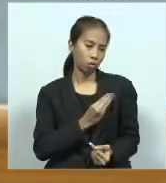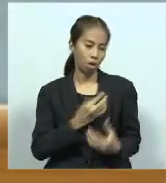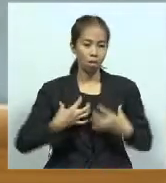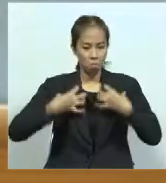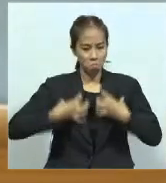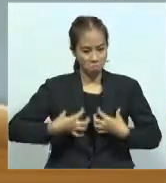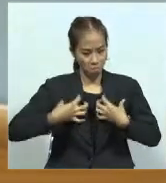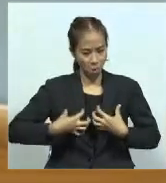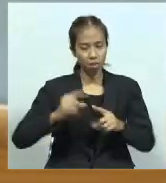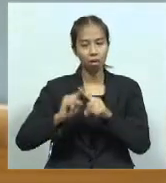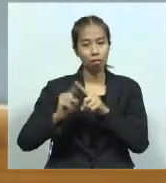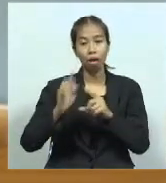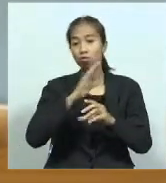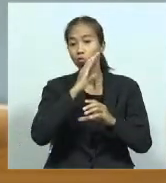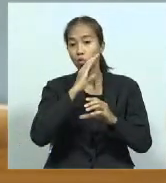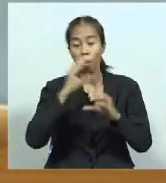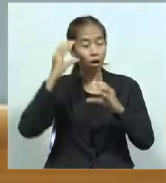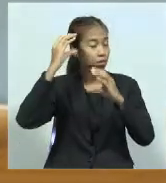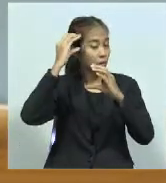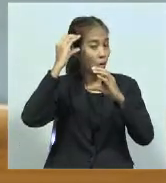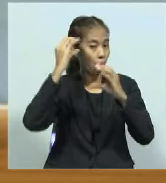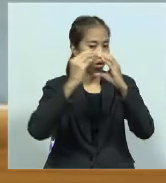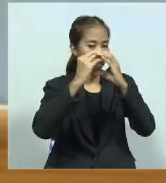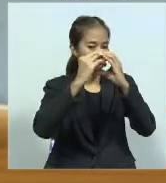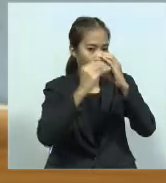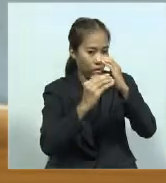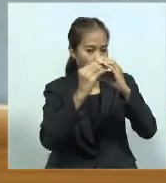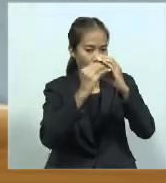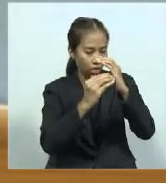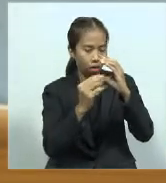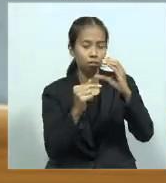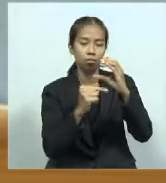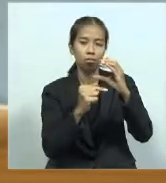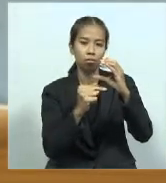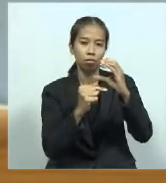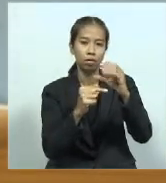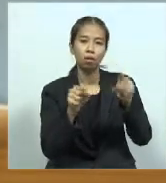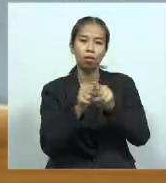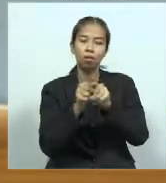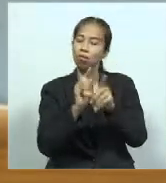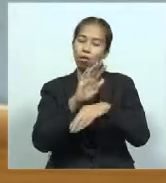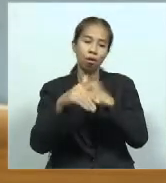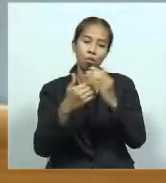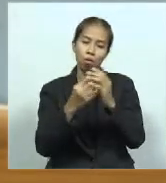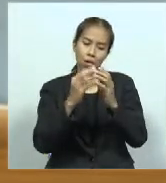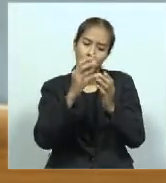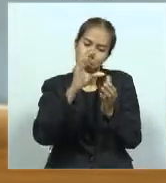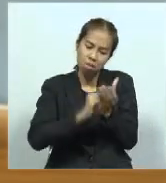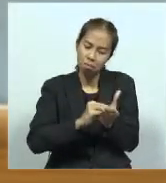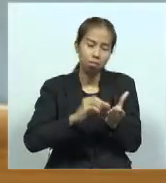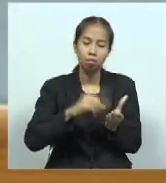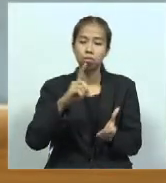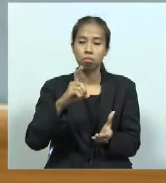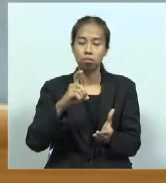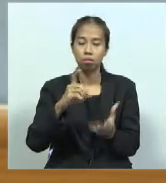องเคลื่อนเรามากดแน่ๆบ่อยครั้งก็จะเป็นปัจจัยที่ทำให้คนที่สมองบวมเกิดอาการที่ทุกอย่างแย่ลงแล้วก็ขณะนี้ก็เ